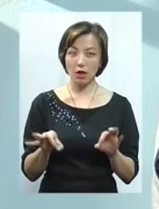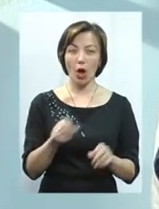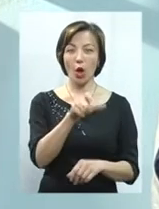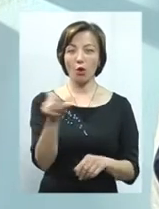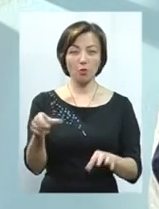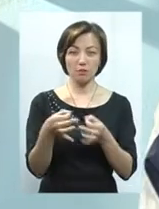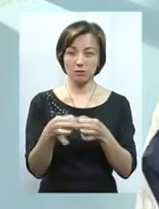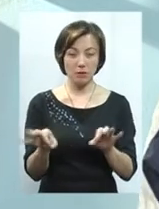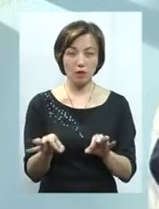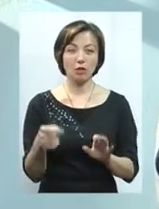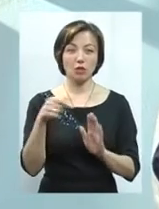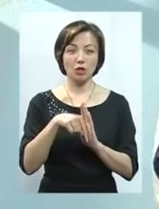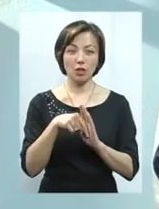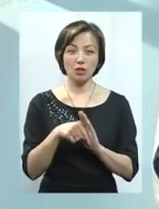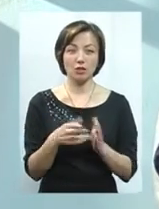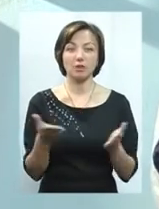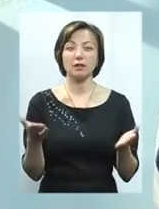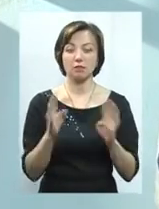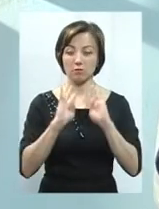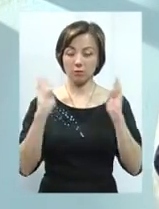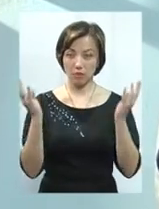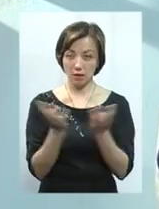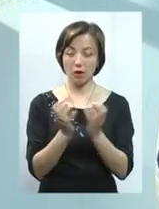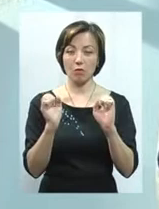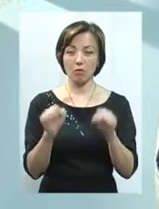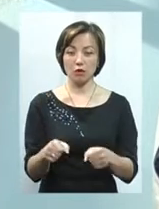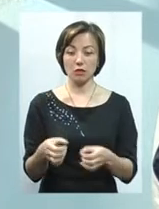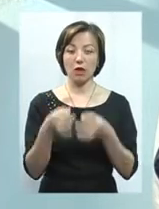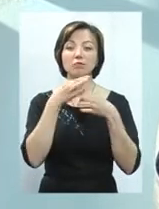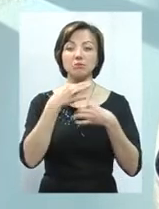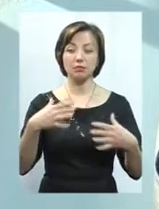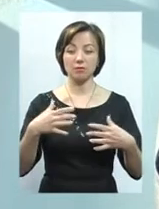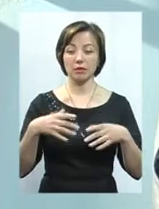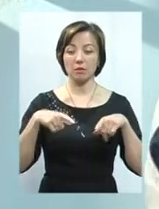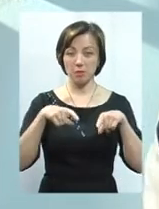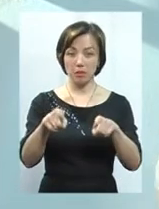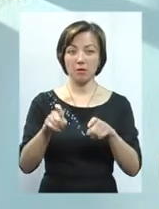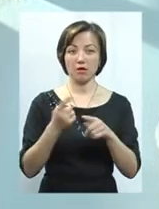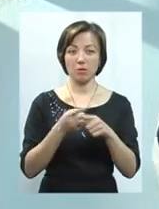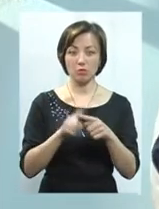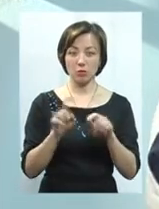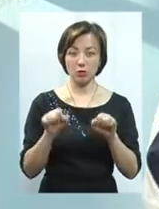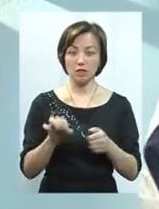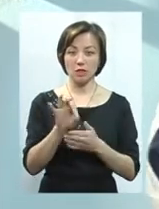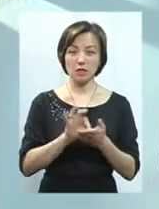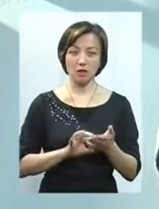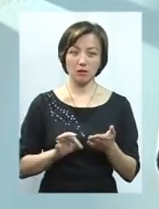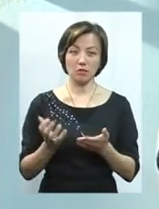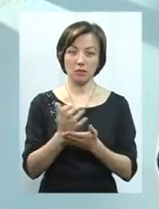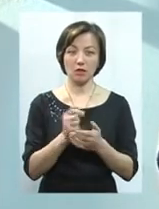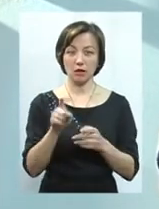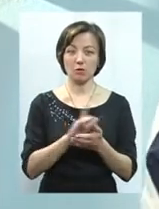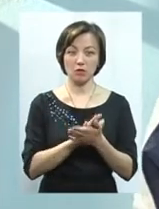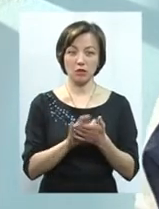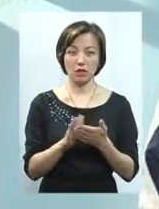не отпустишь. Значит, какая-то территория должна быть загорожена, где можно было пустить это животное. И тот же тем же бачком, где можно было сразу убрать, и чтобы всегда там